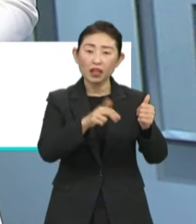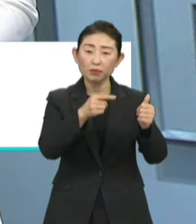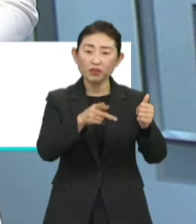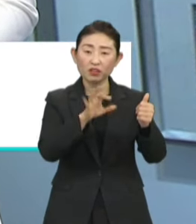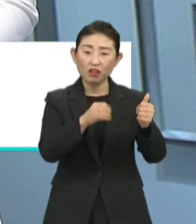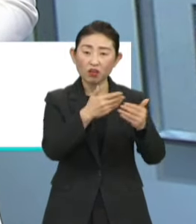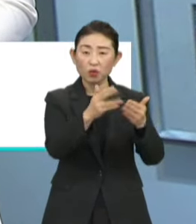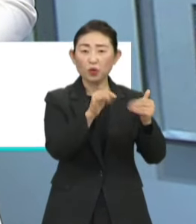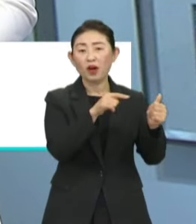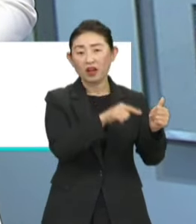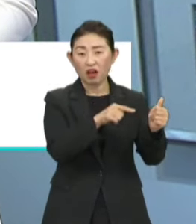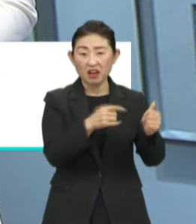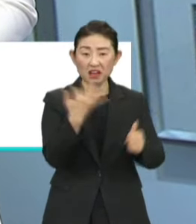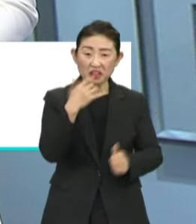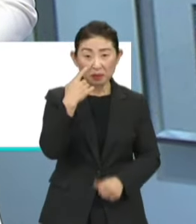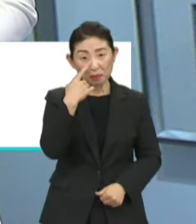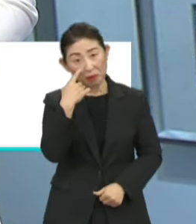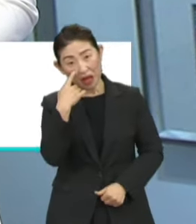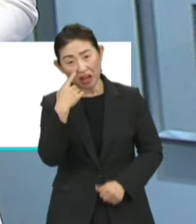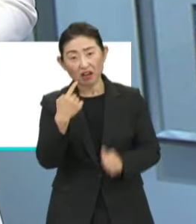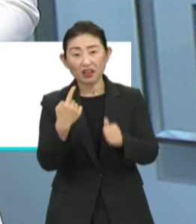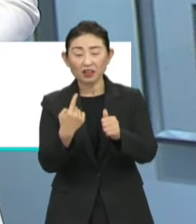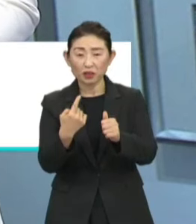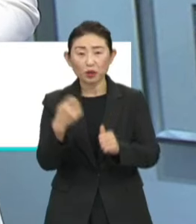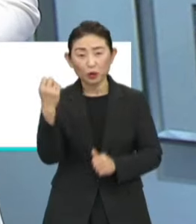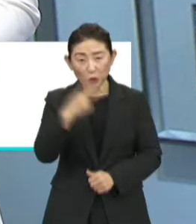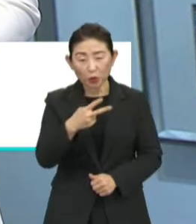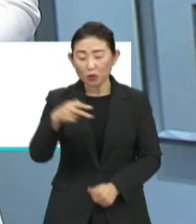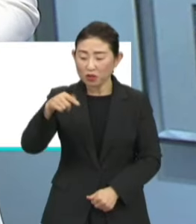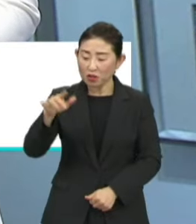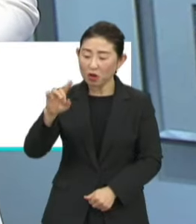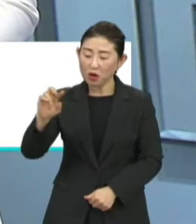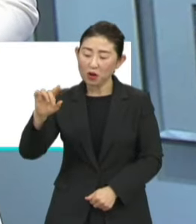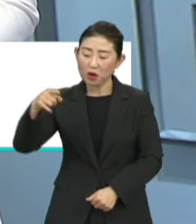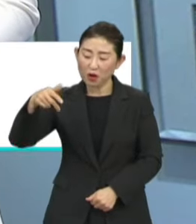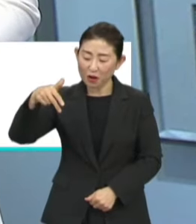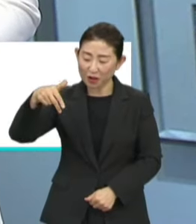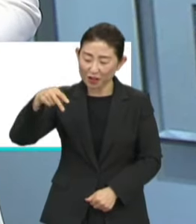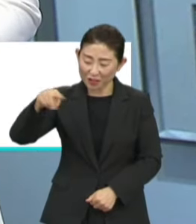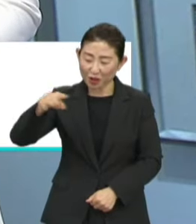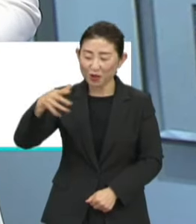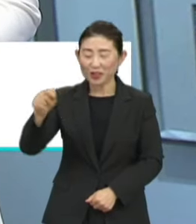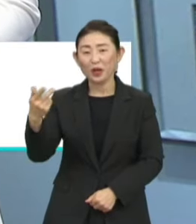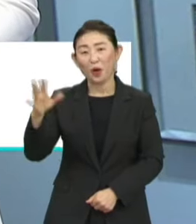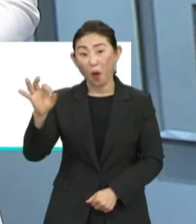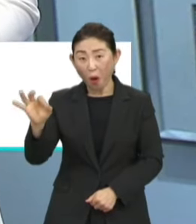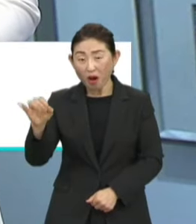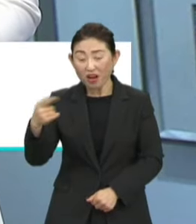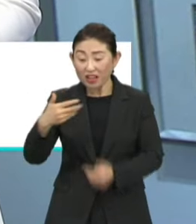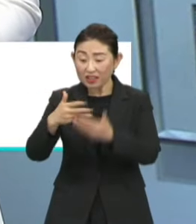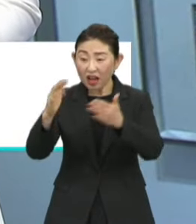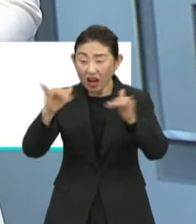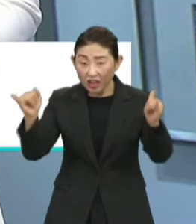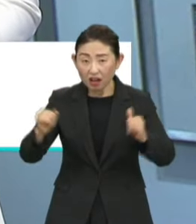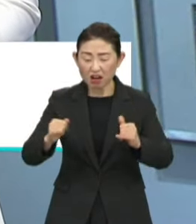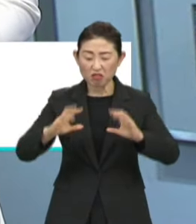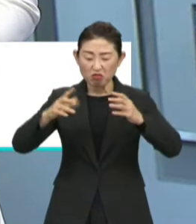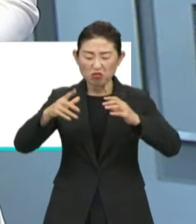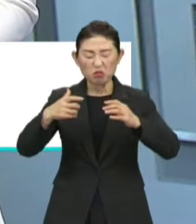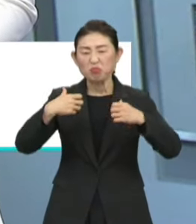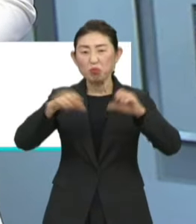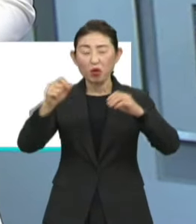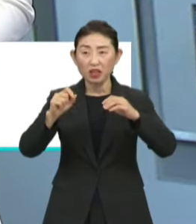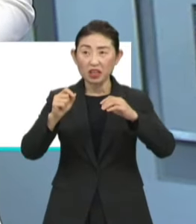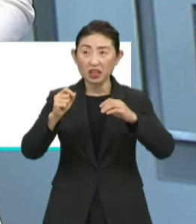여는 남지형 작가는 화사한 색감을 통해, 서재흥 작가는 우주로 여행을 떠난 금붕어를 통해 환경오염을 멈추자는